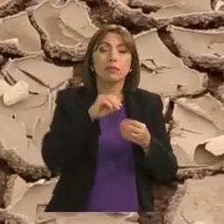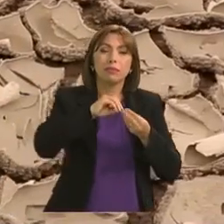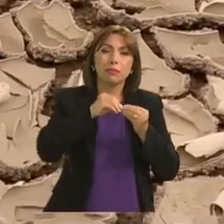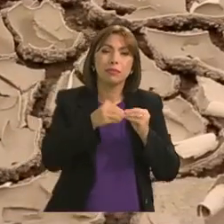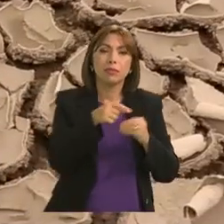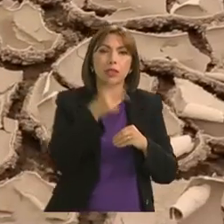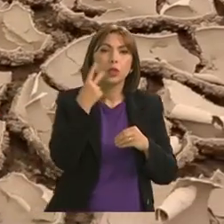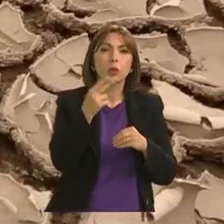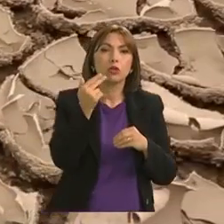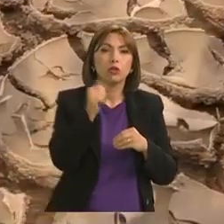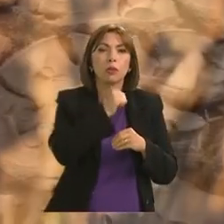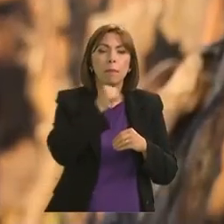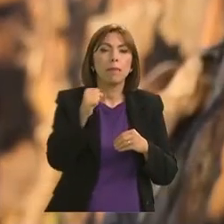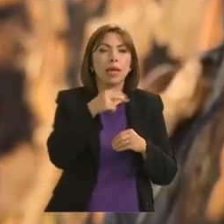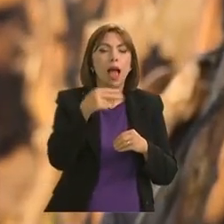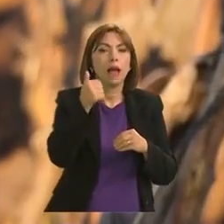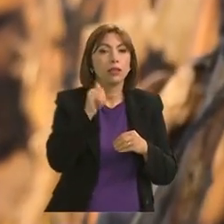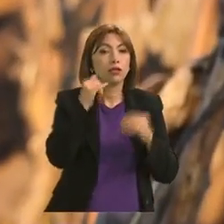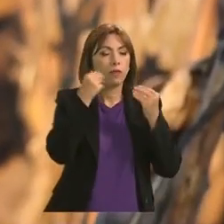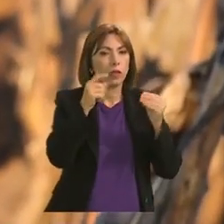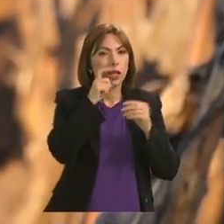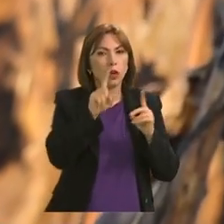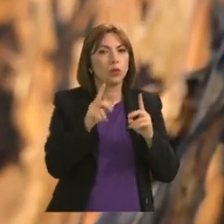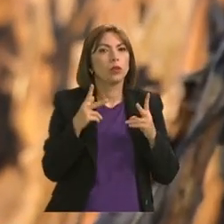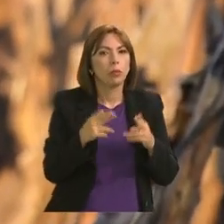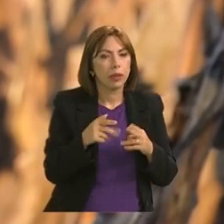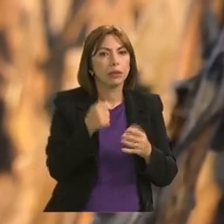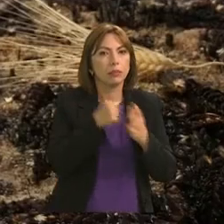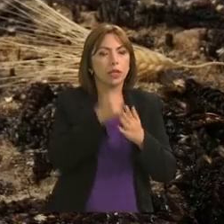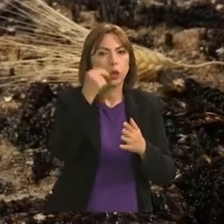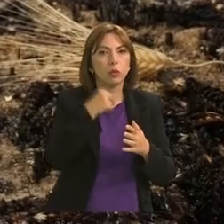215.000 de hectare, iar veștile rele nu contenesc. Până